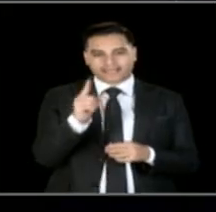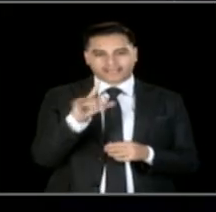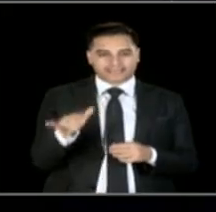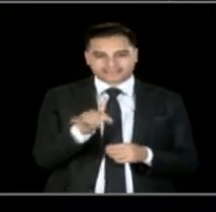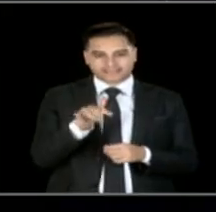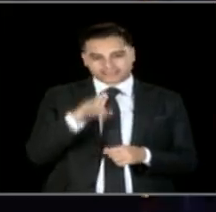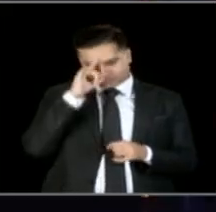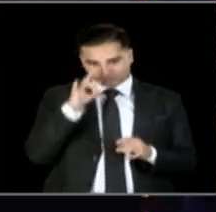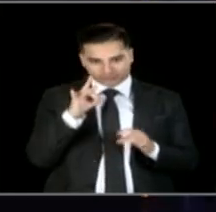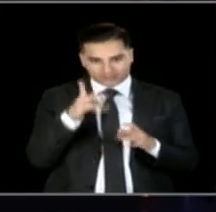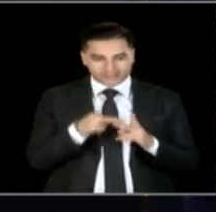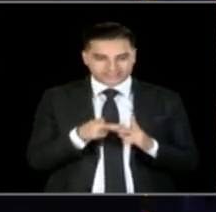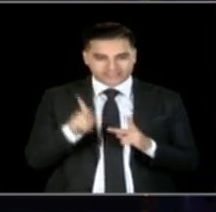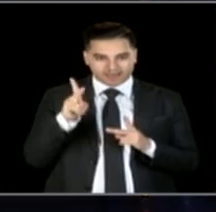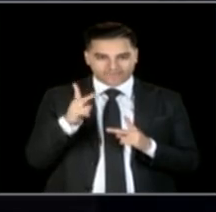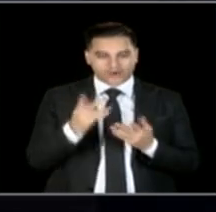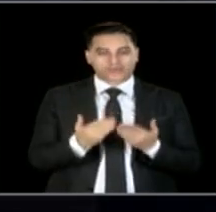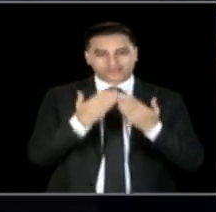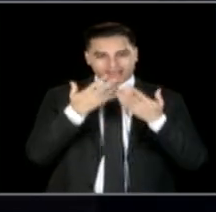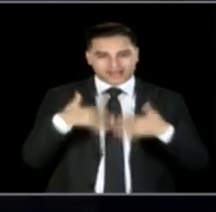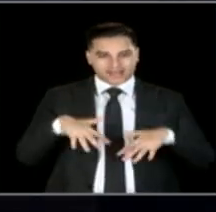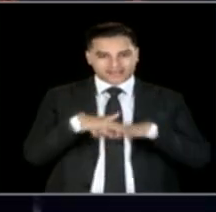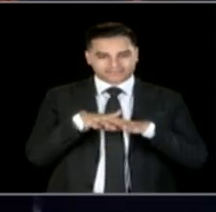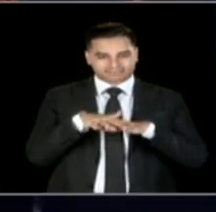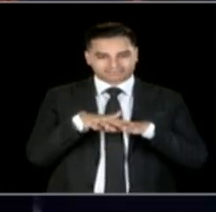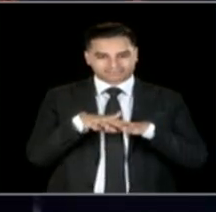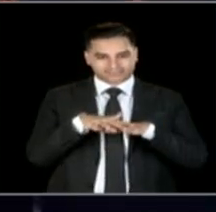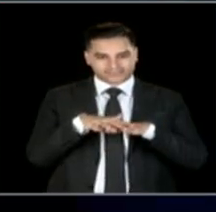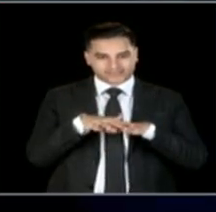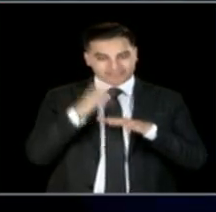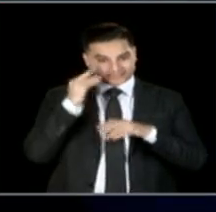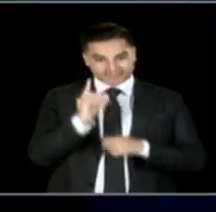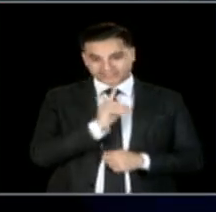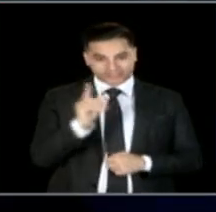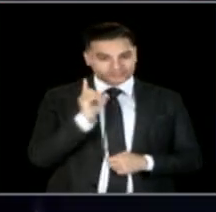بإذن الله تسافر وتدعي لنا إن شاء الله. تنسيش.